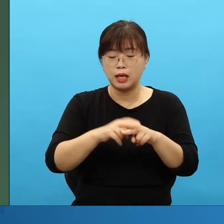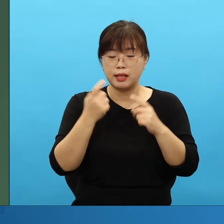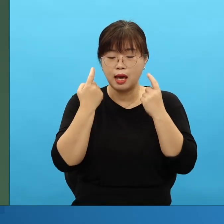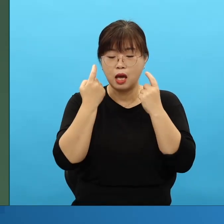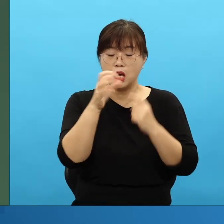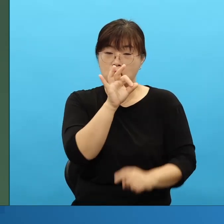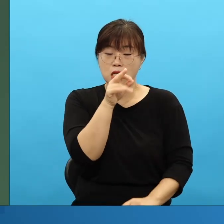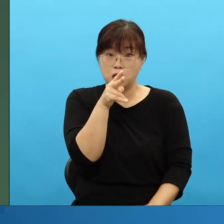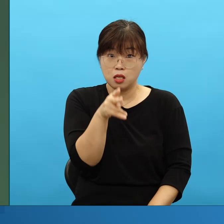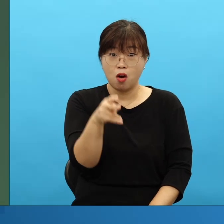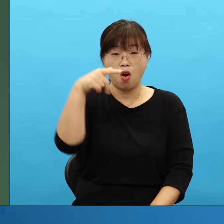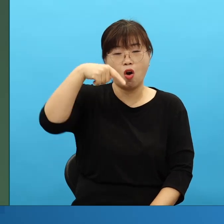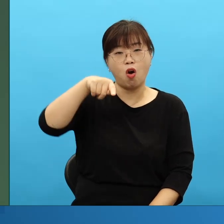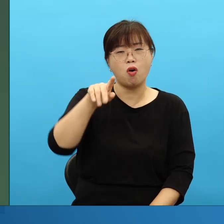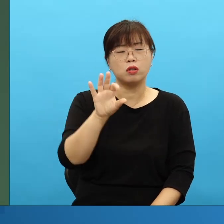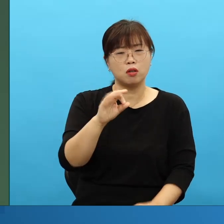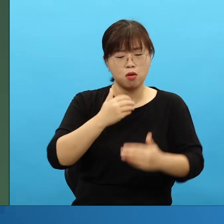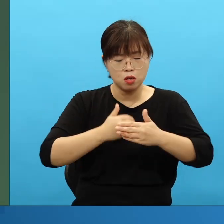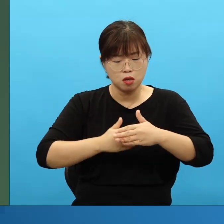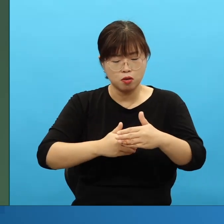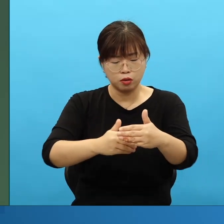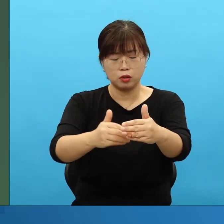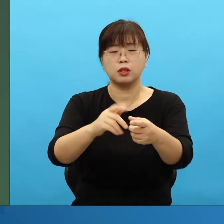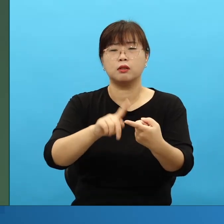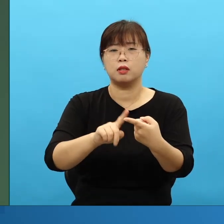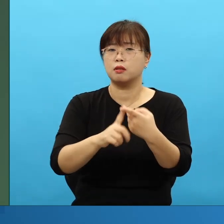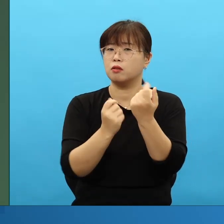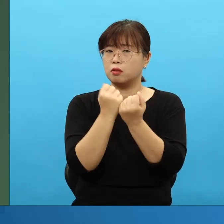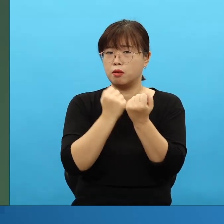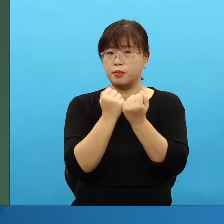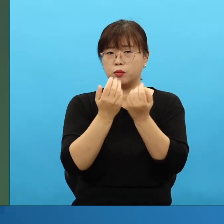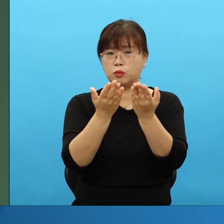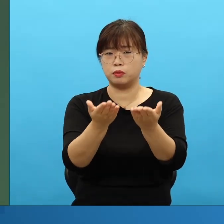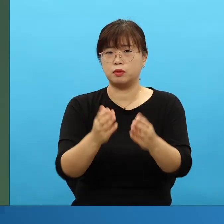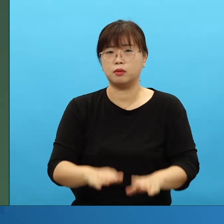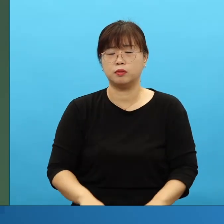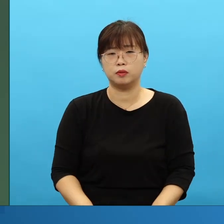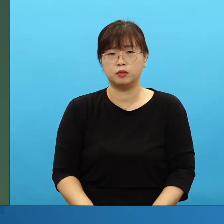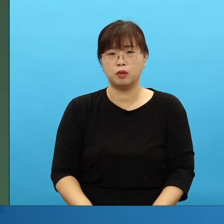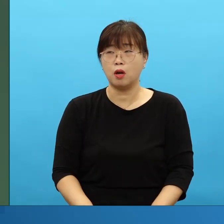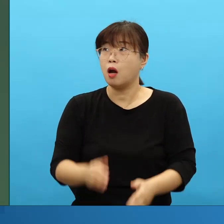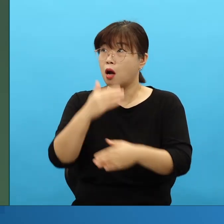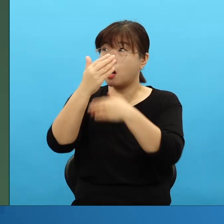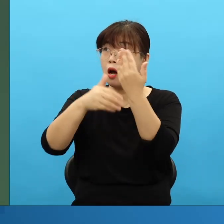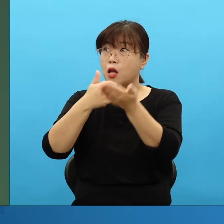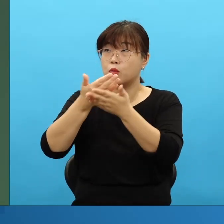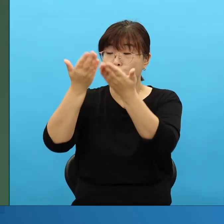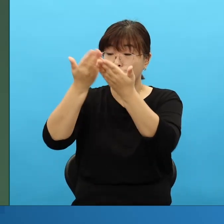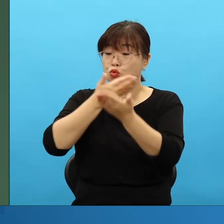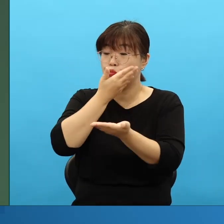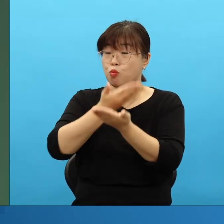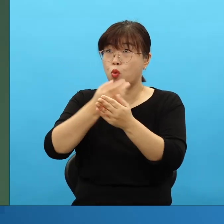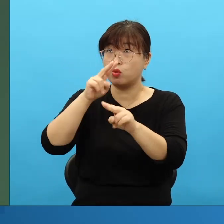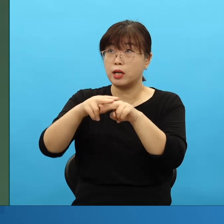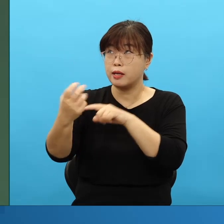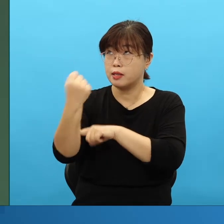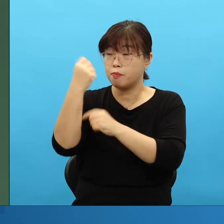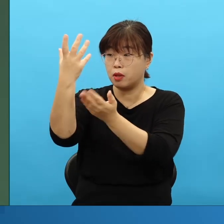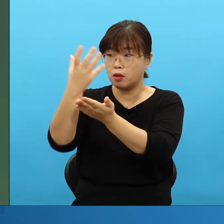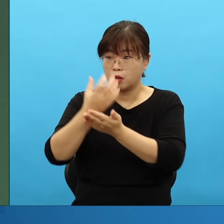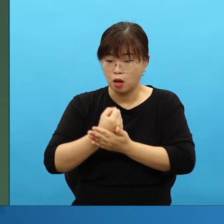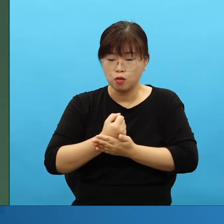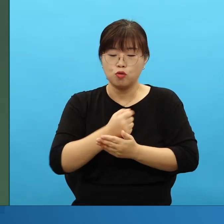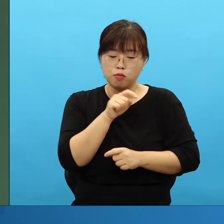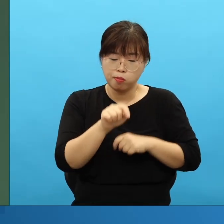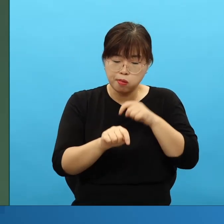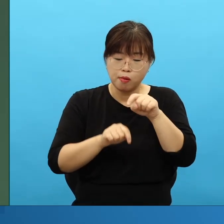about the journey of the throne. 이 힘으로 가는 여정, 땅 끝까지 이랬어요. And what is the journey that we take with the strength of